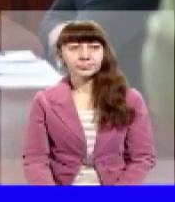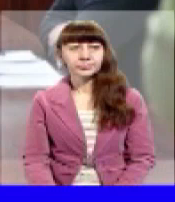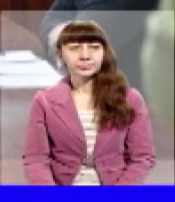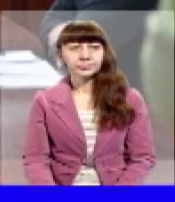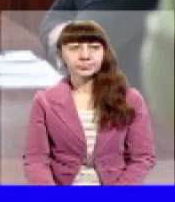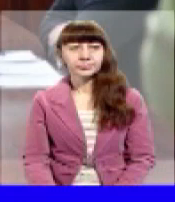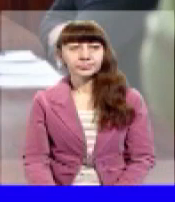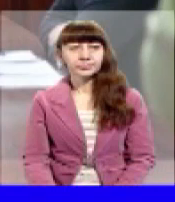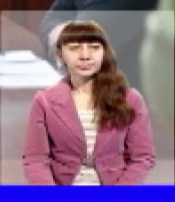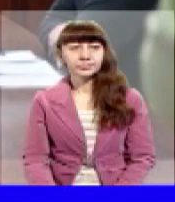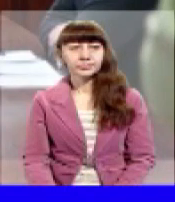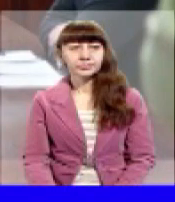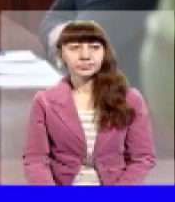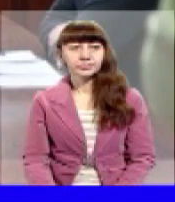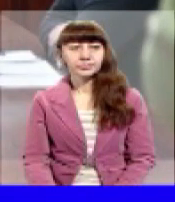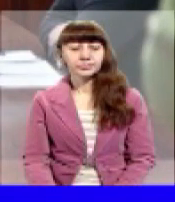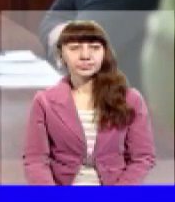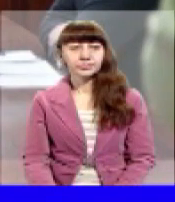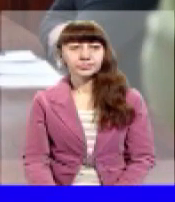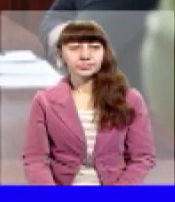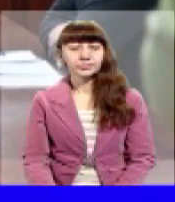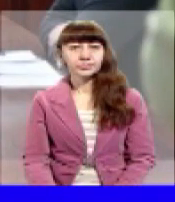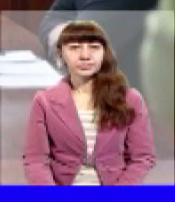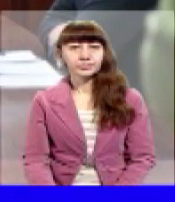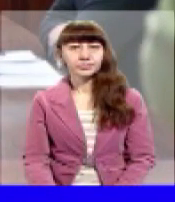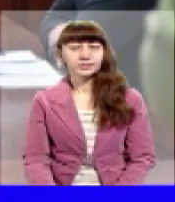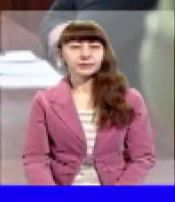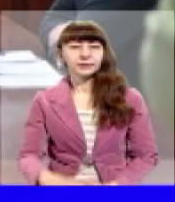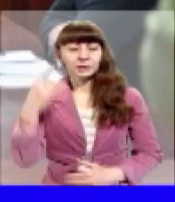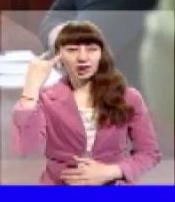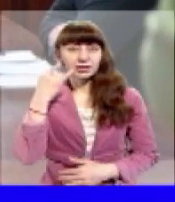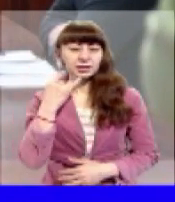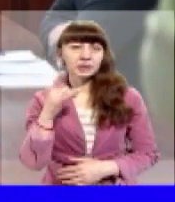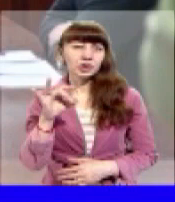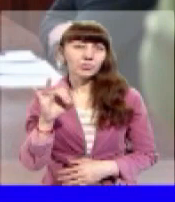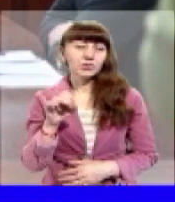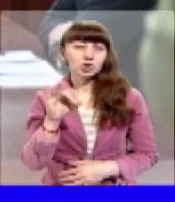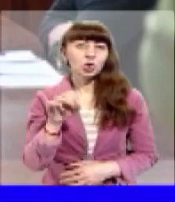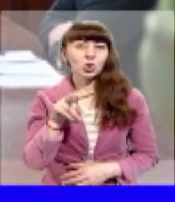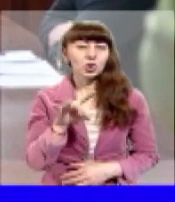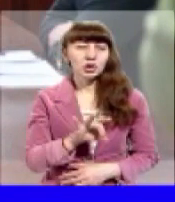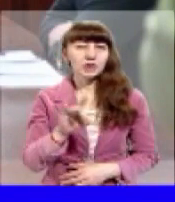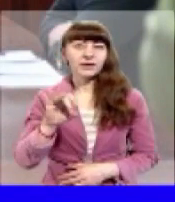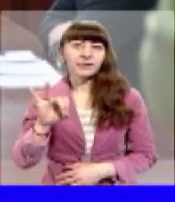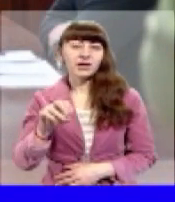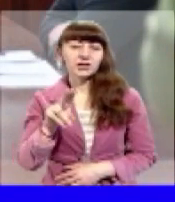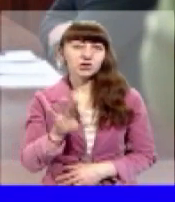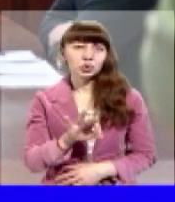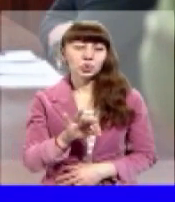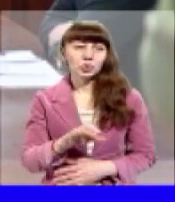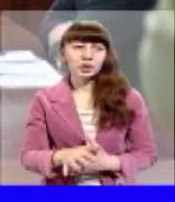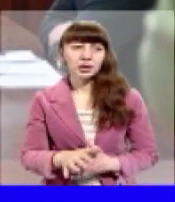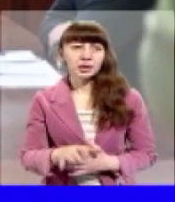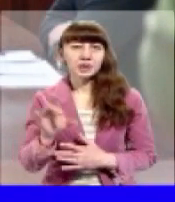Варваринск, Соколов, Сарыбай кен байыту өндірістік бірлестігі, акционерлік қоғамы және осы сияқты ірі